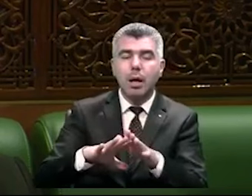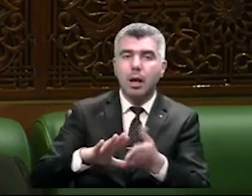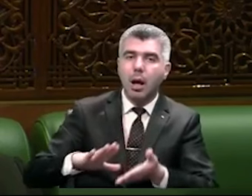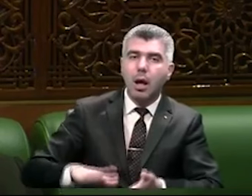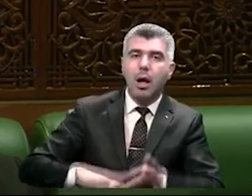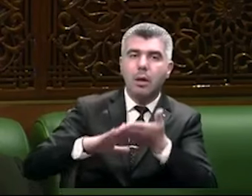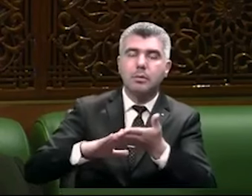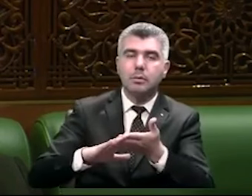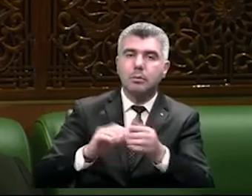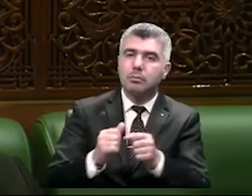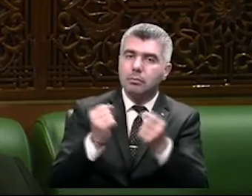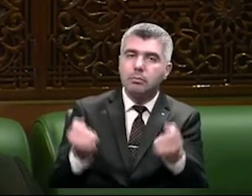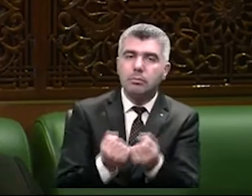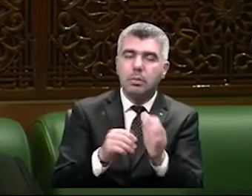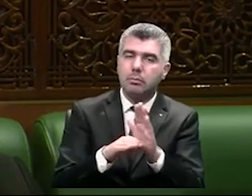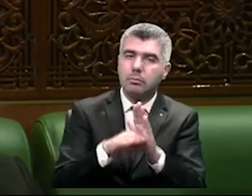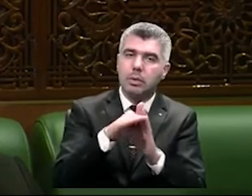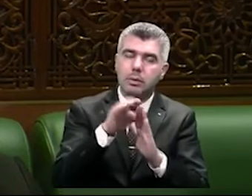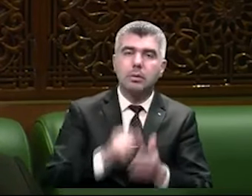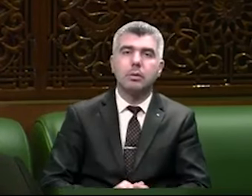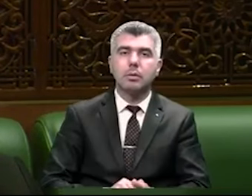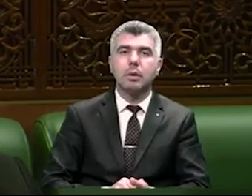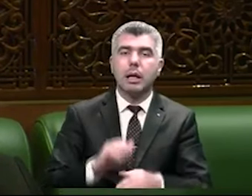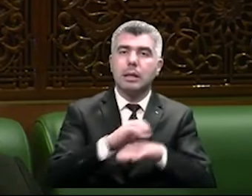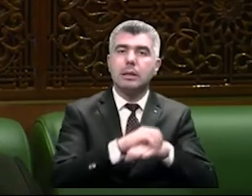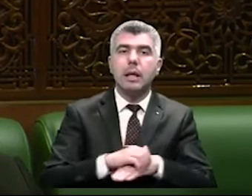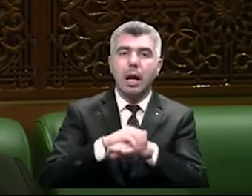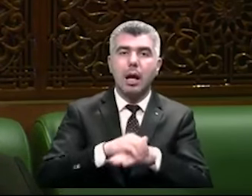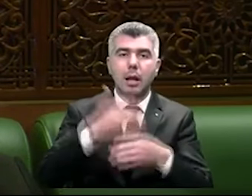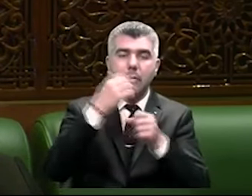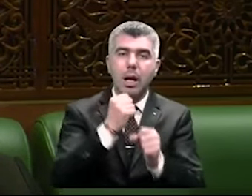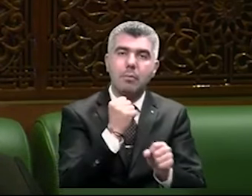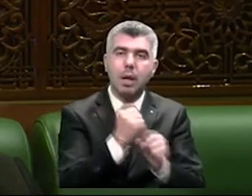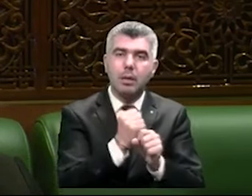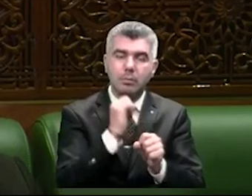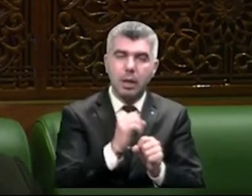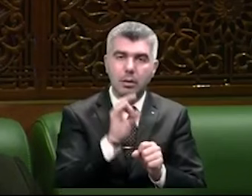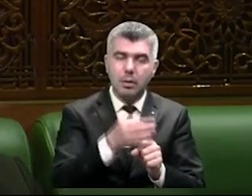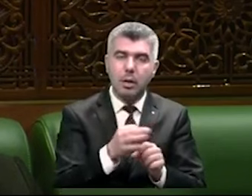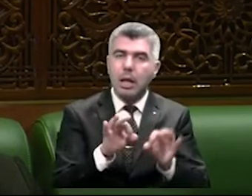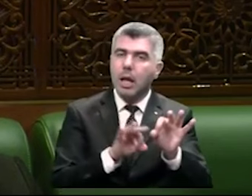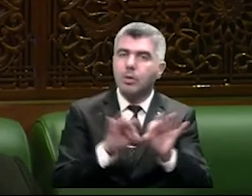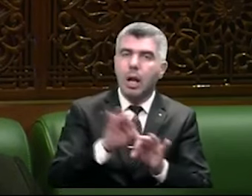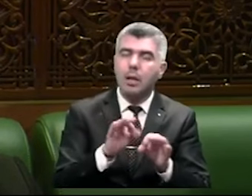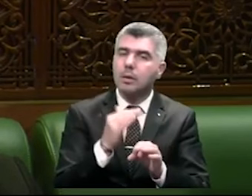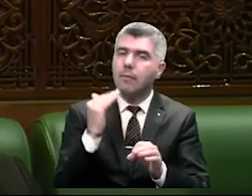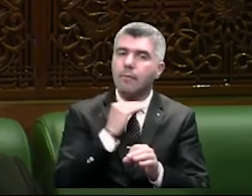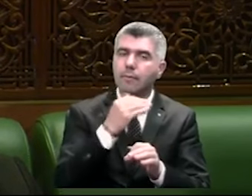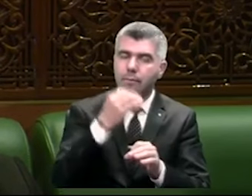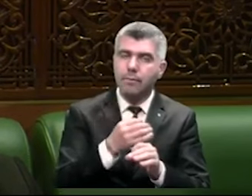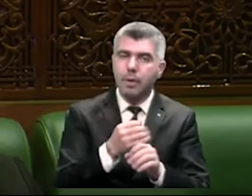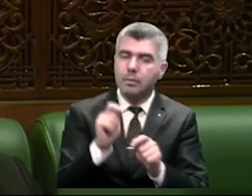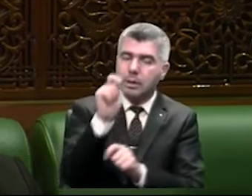اجل الاقلاع التنموي وعليه فاننا في الاتحاد المغربي للشغل نطالبكم باتخاذ اجراءات استعجال